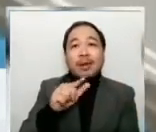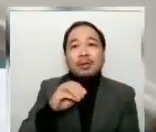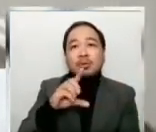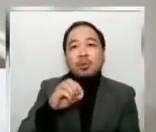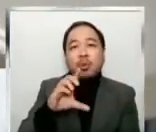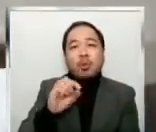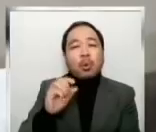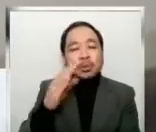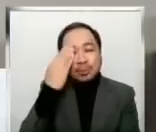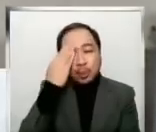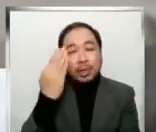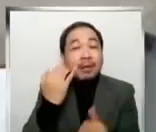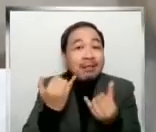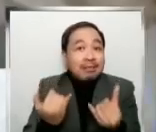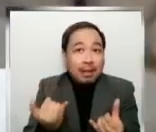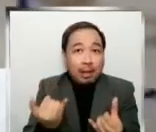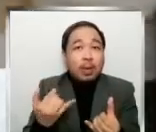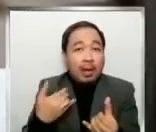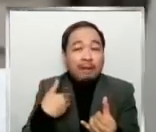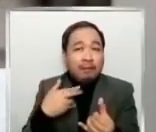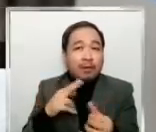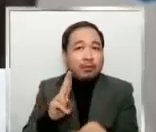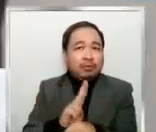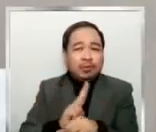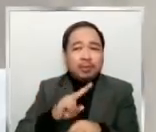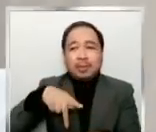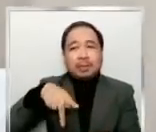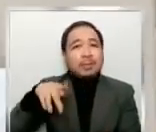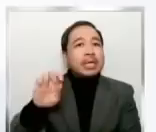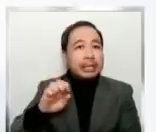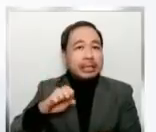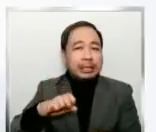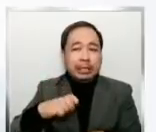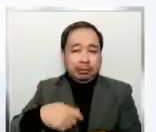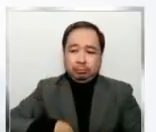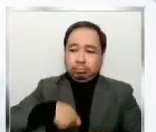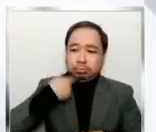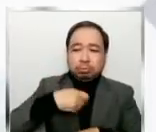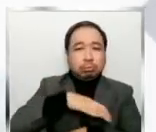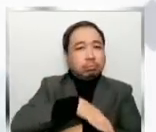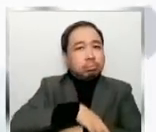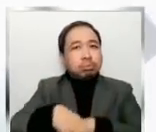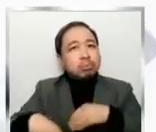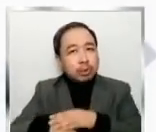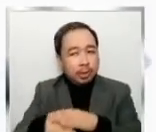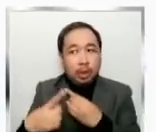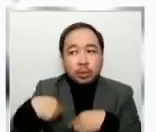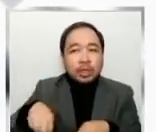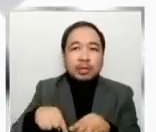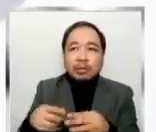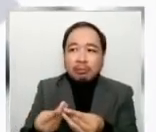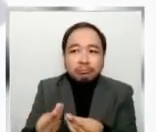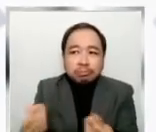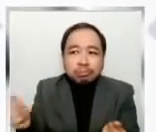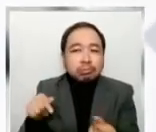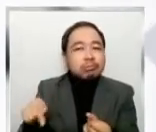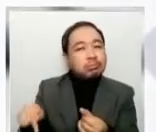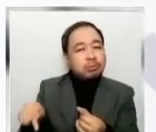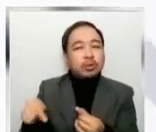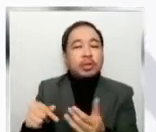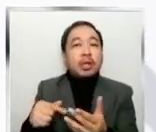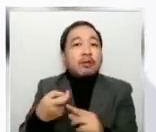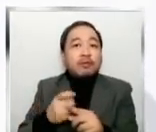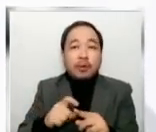ng personal protective equipment habang ginagamot ang mga naputukan. Ayon sa Private Hospitals Association of the Philippines